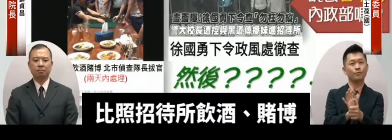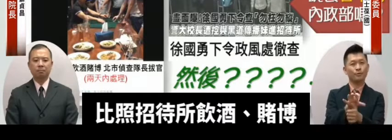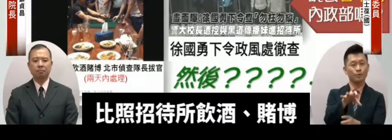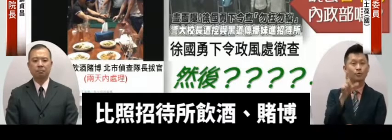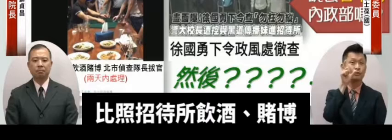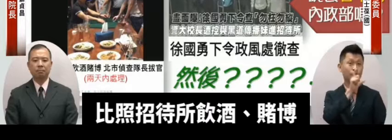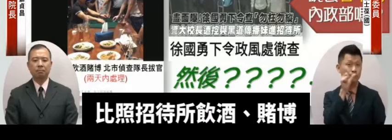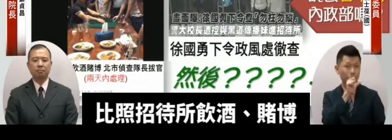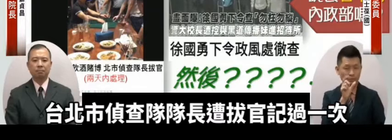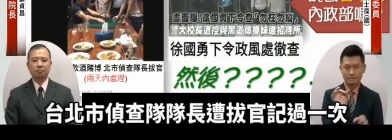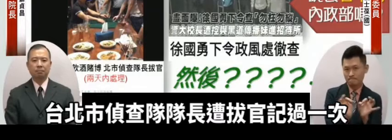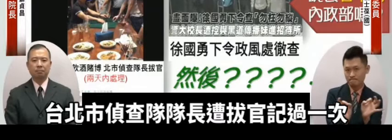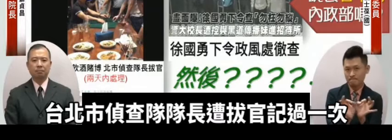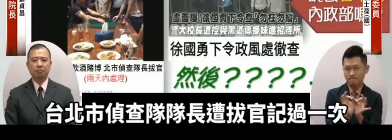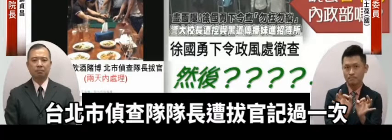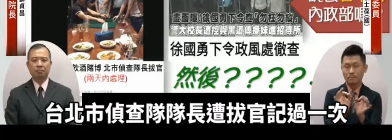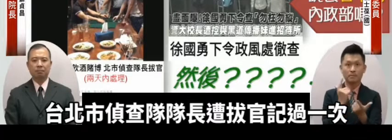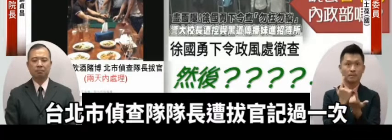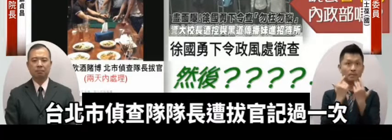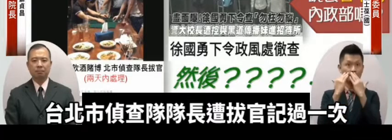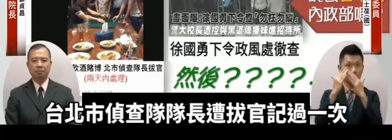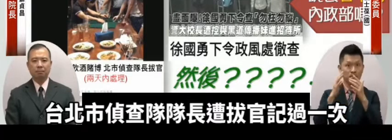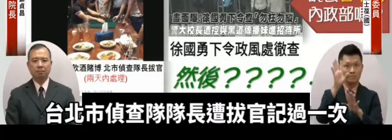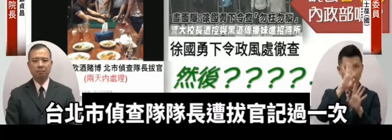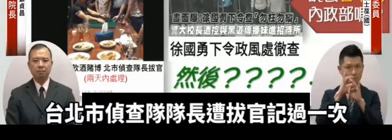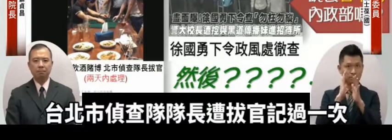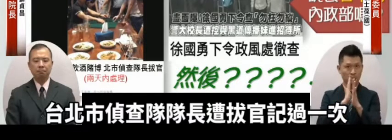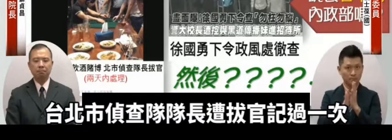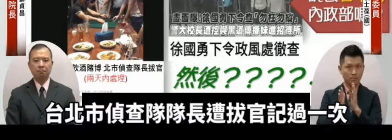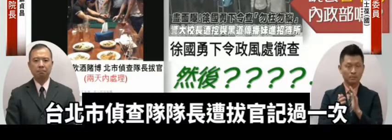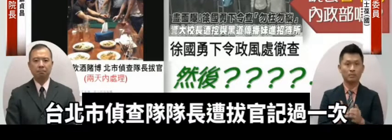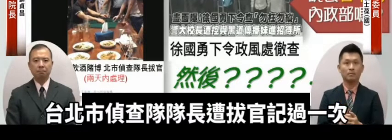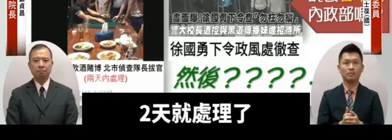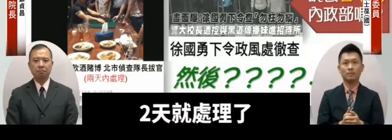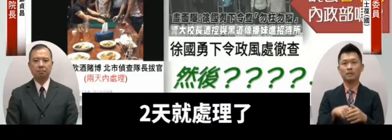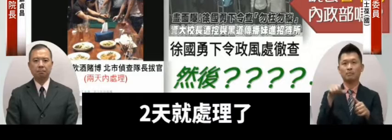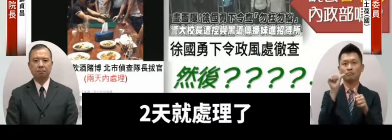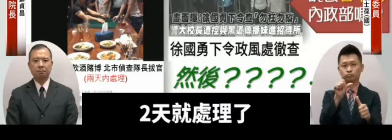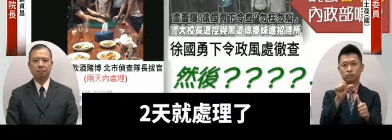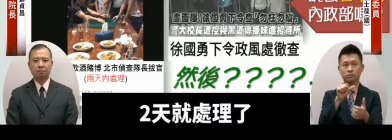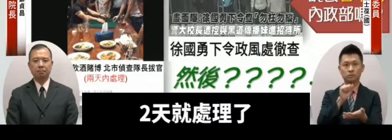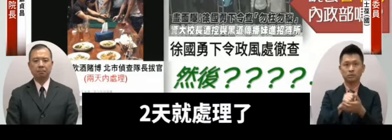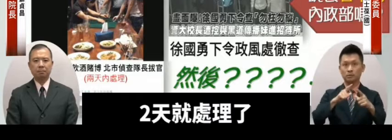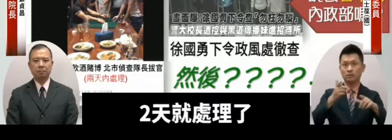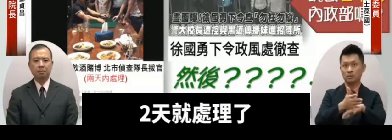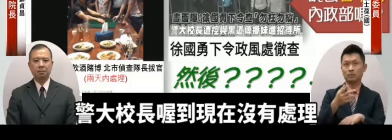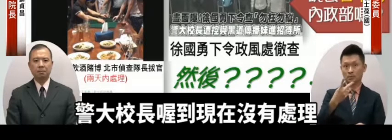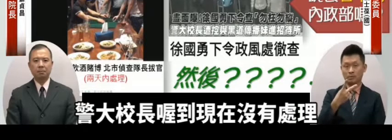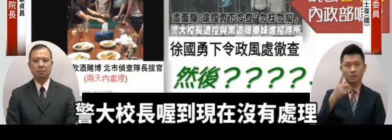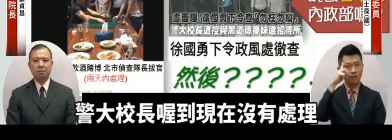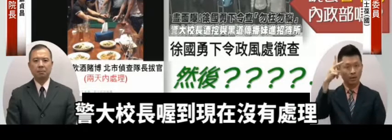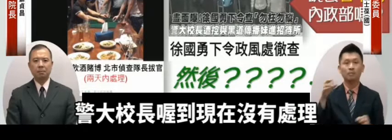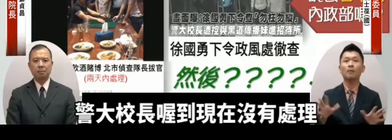酒赌博，台北市侦查队队长遭罚款记过一次，两天就处理